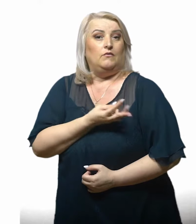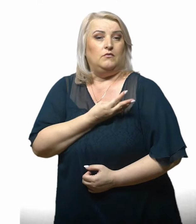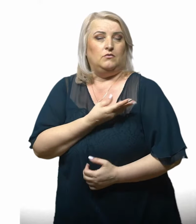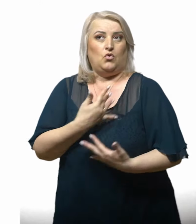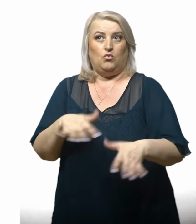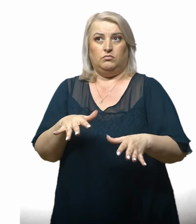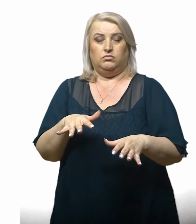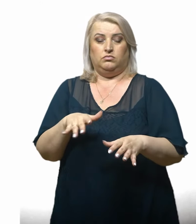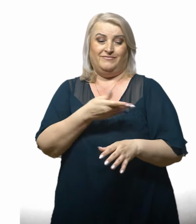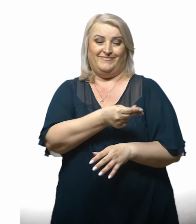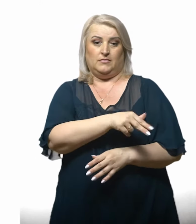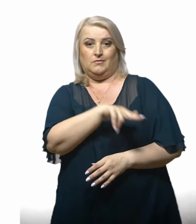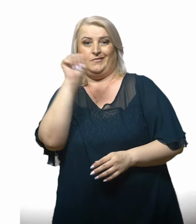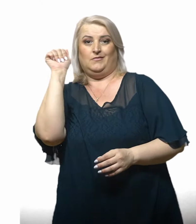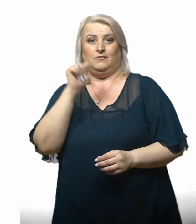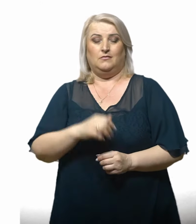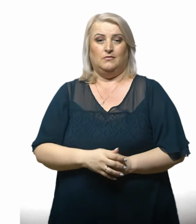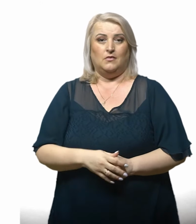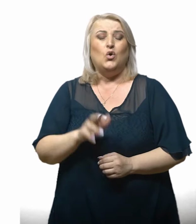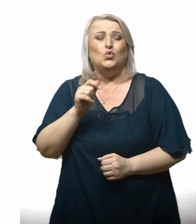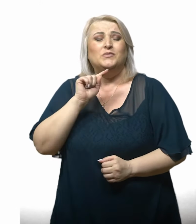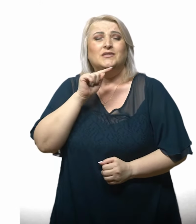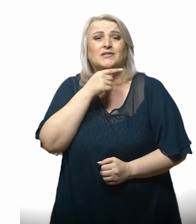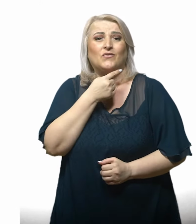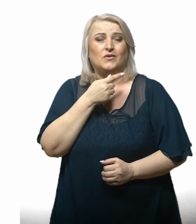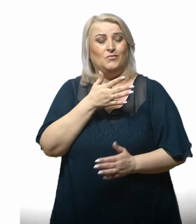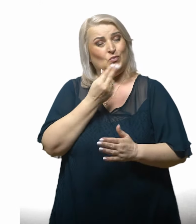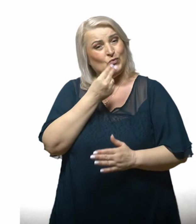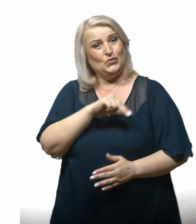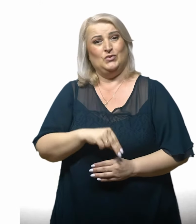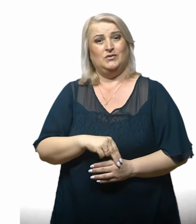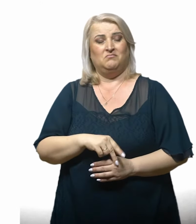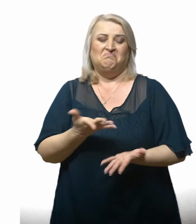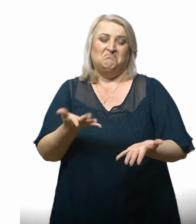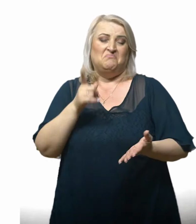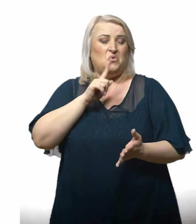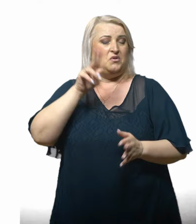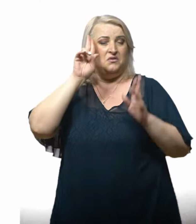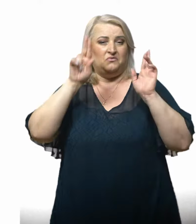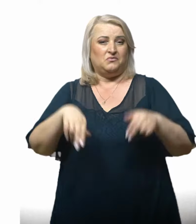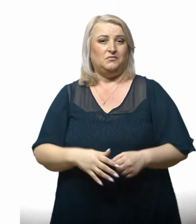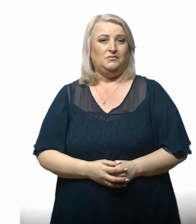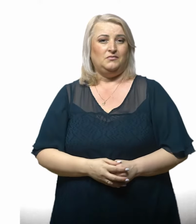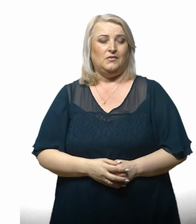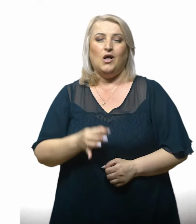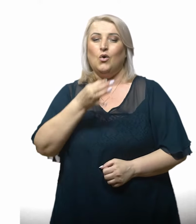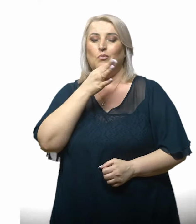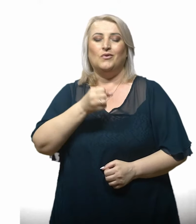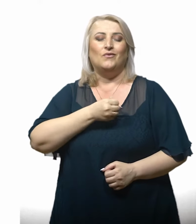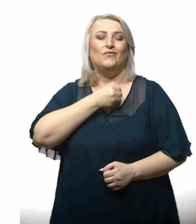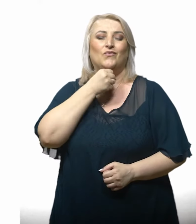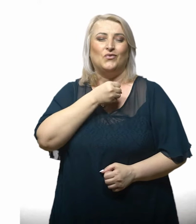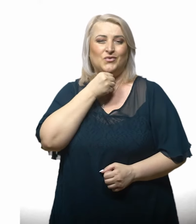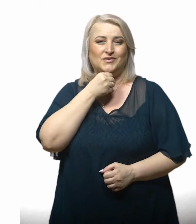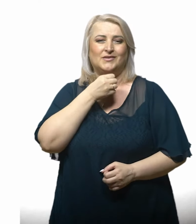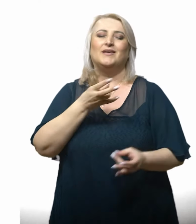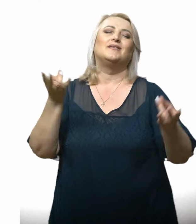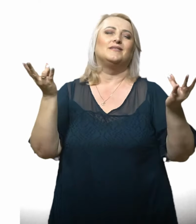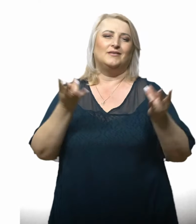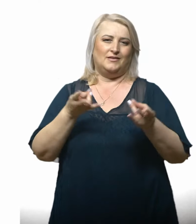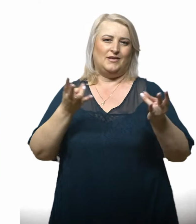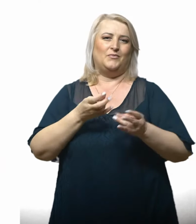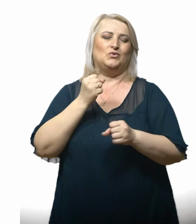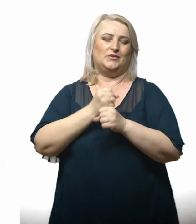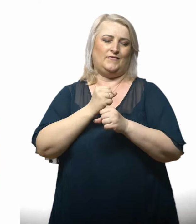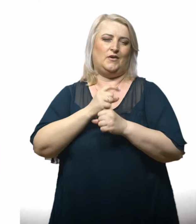rămân doar cu câțiva lei. Cum să economisesc mai cu spor? Încă n-am aflat. La orice vârstă am fi, trebuie să